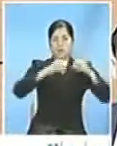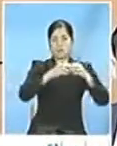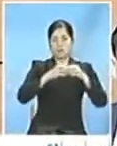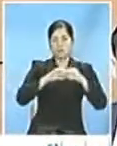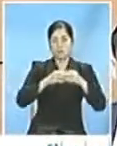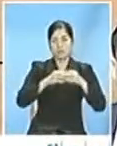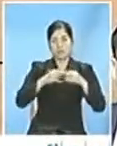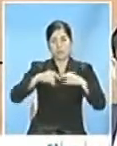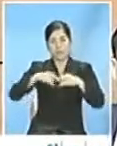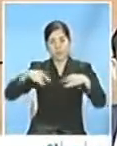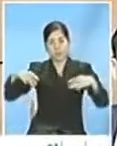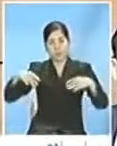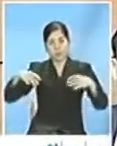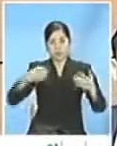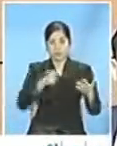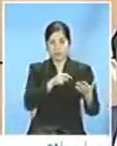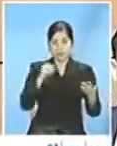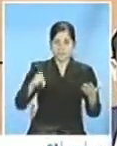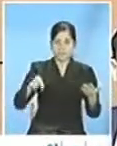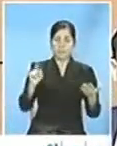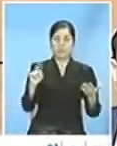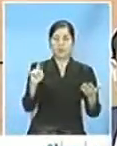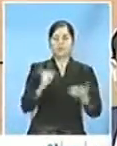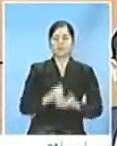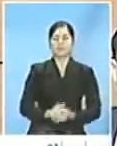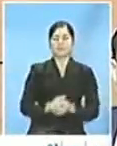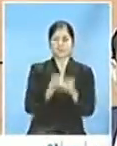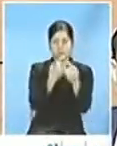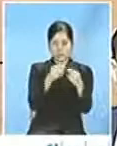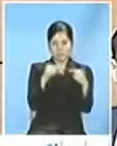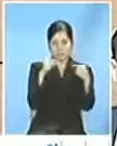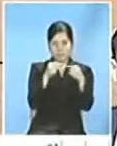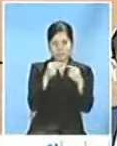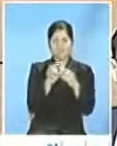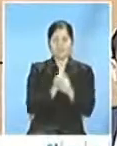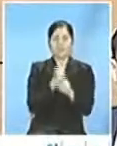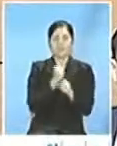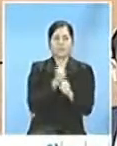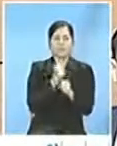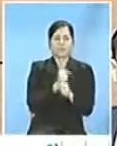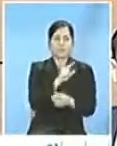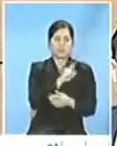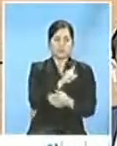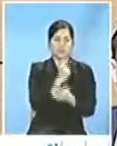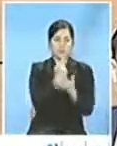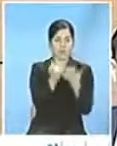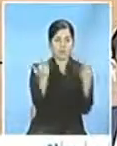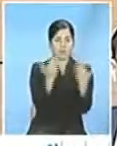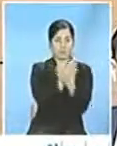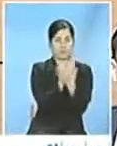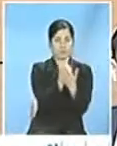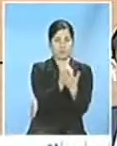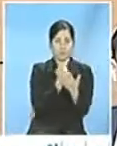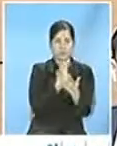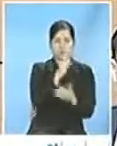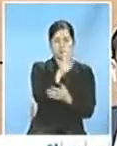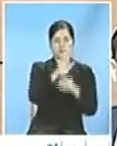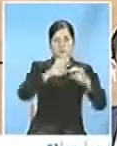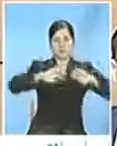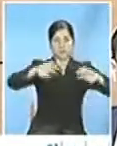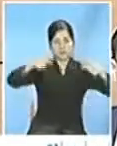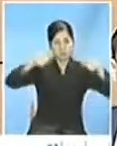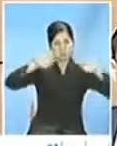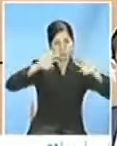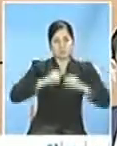านแต่ว่าเป็นคนที่รับงานแทนรัฐบาลมาเสนอจึงถูกต่อต้